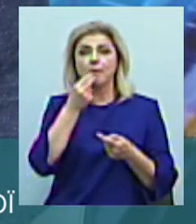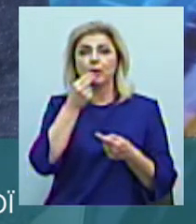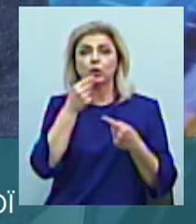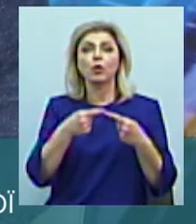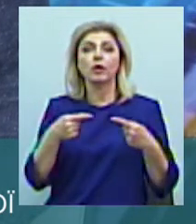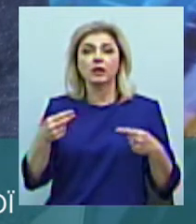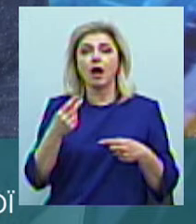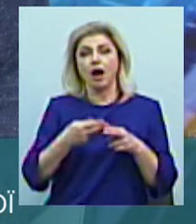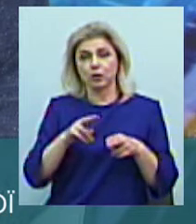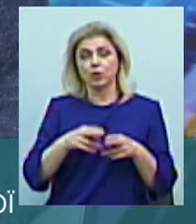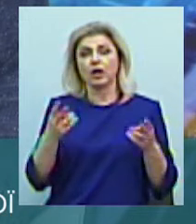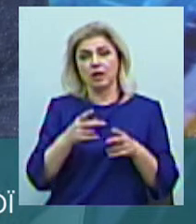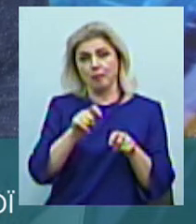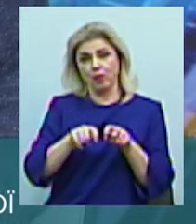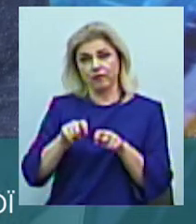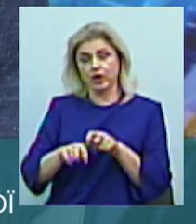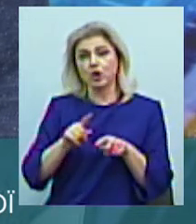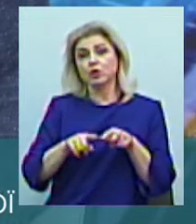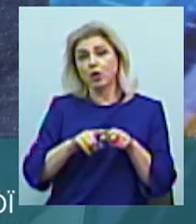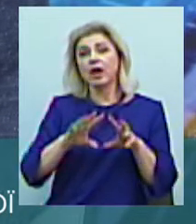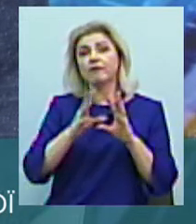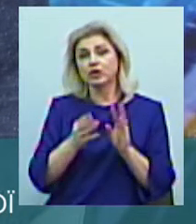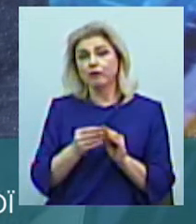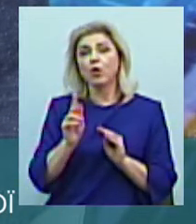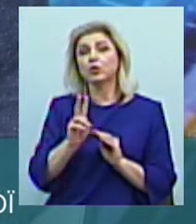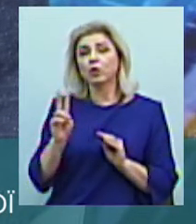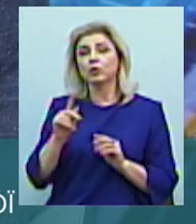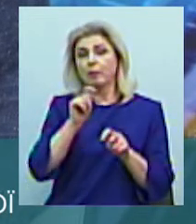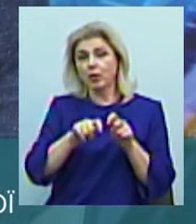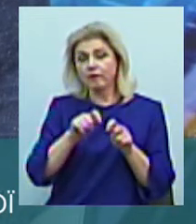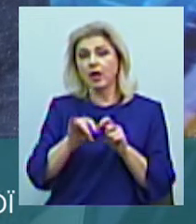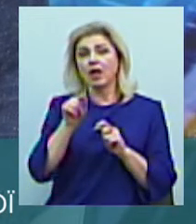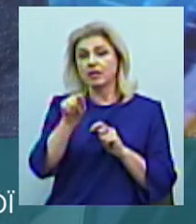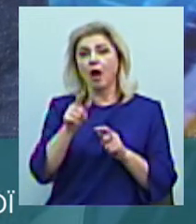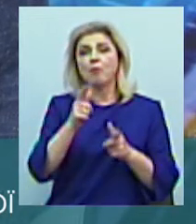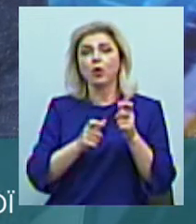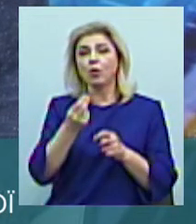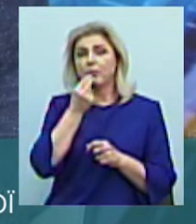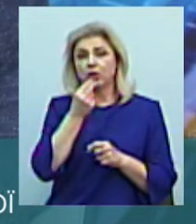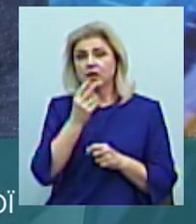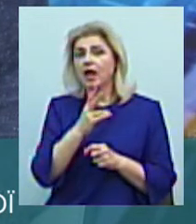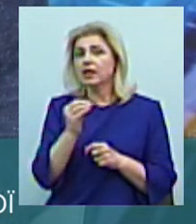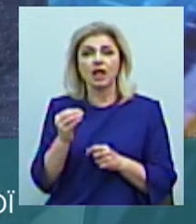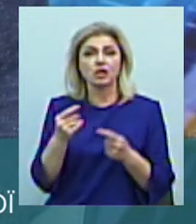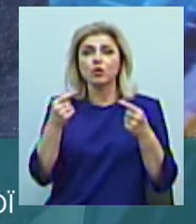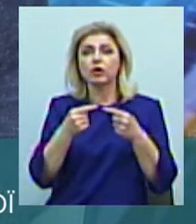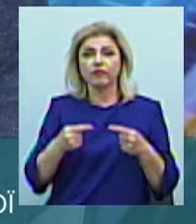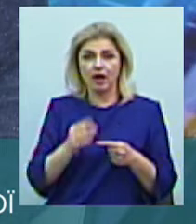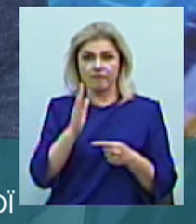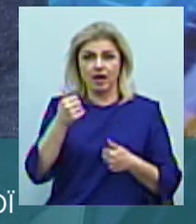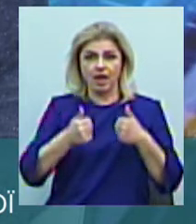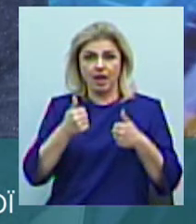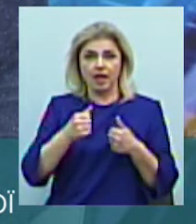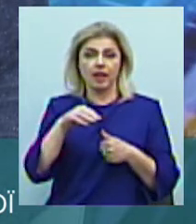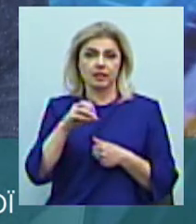которые нужно было проверить. И, скорее всего, кто-то проверил и обнаружили, что там молочные продукты не соответствуют заявленным в тендере и поставляемым в учебное